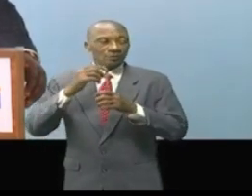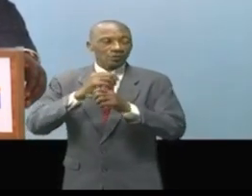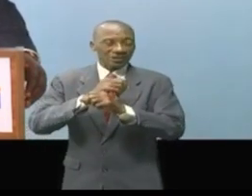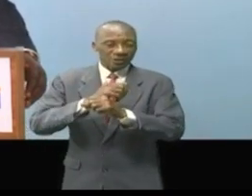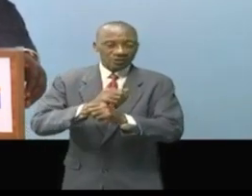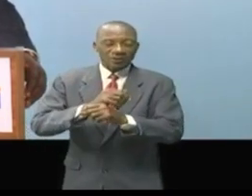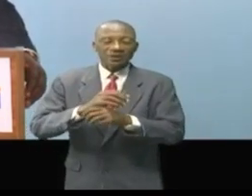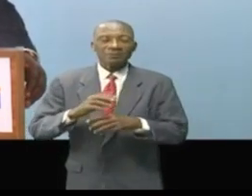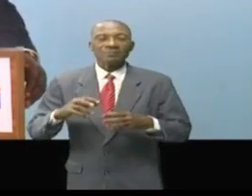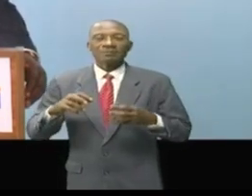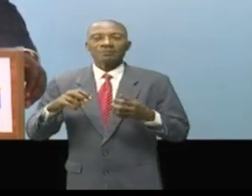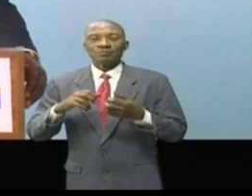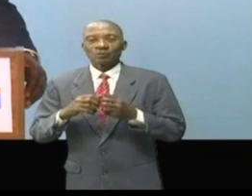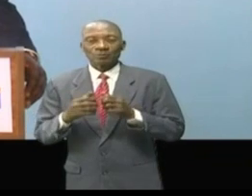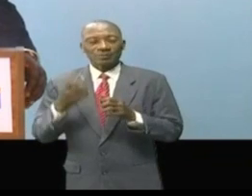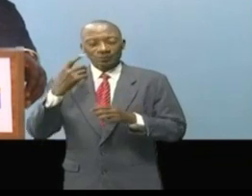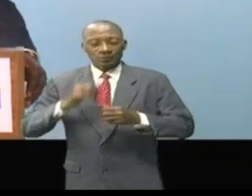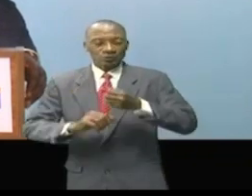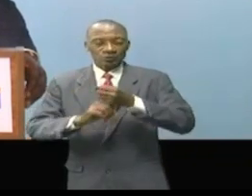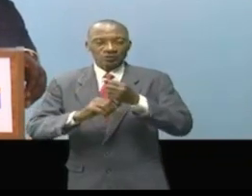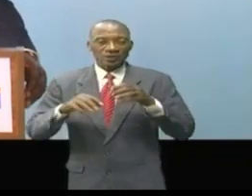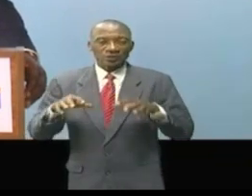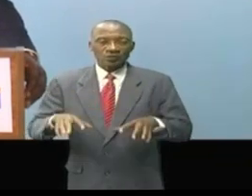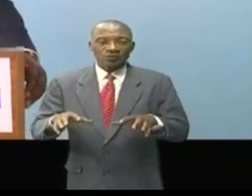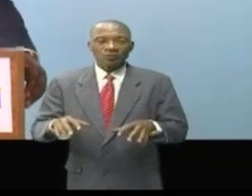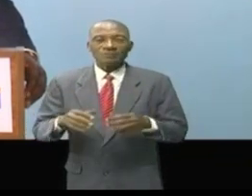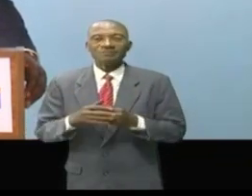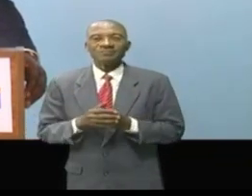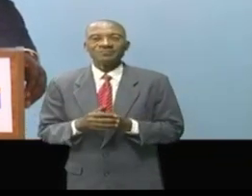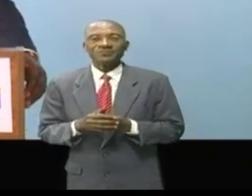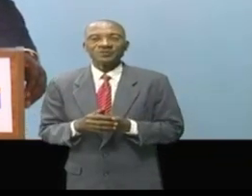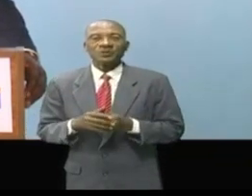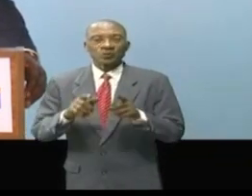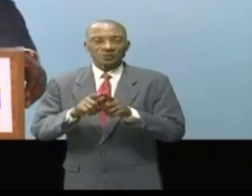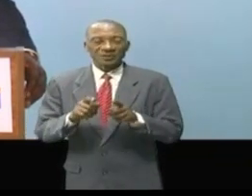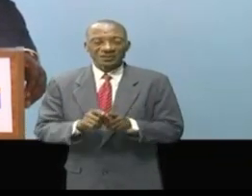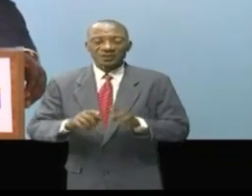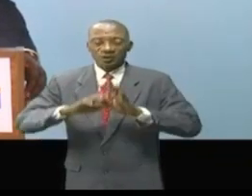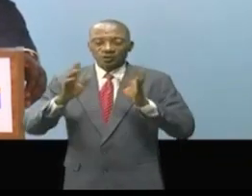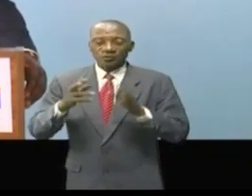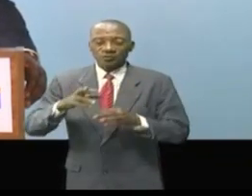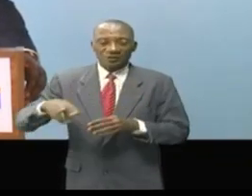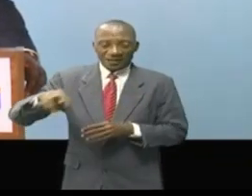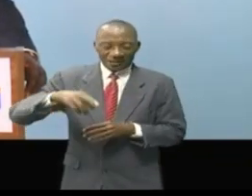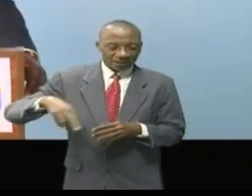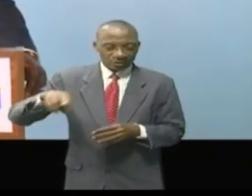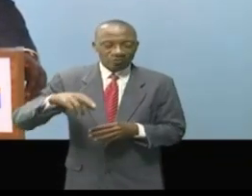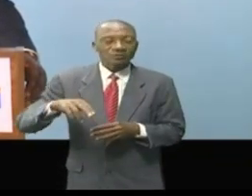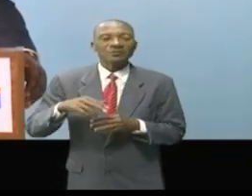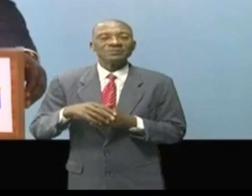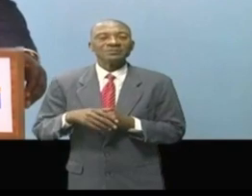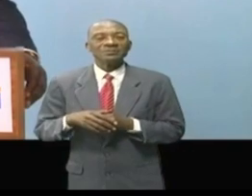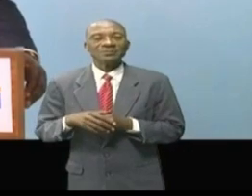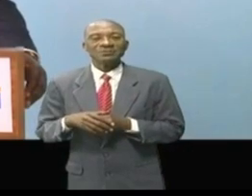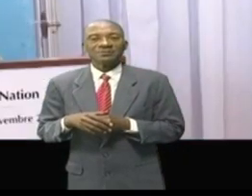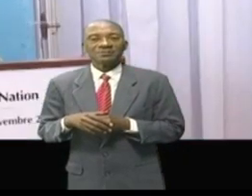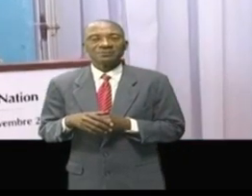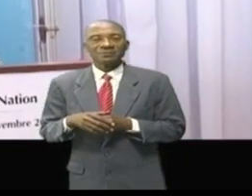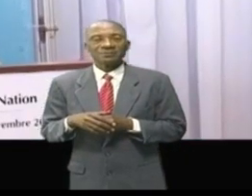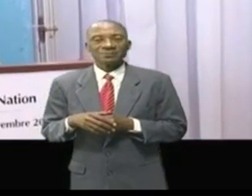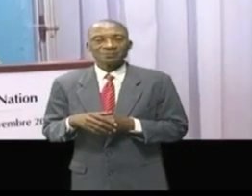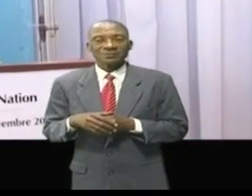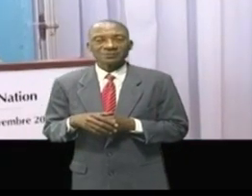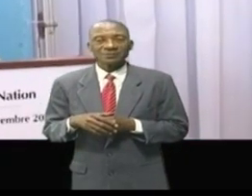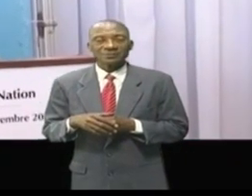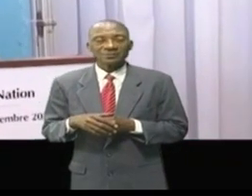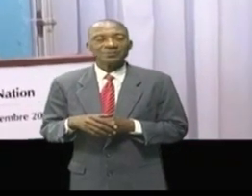non seulement la RDC, mais également toute notre région de l'EAC. C'est pourquoi nous sommes